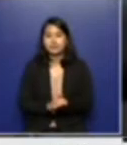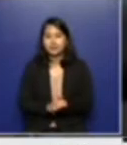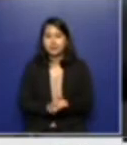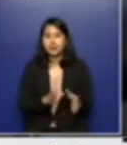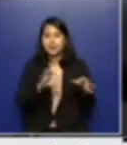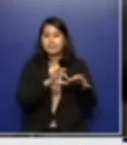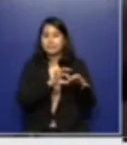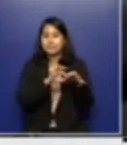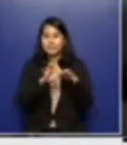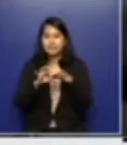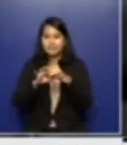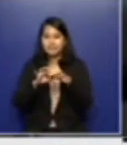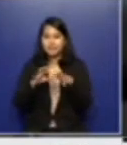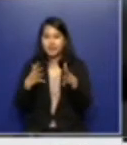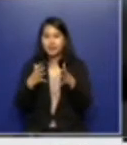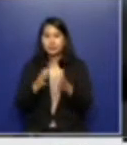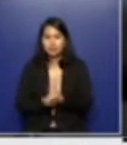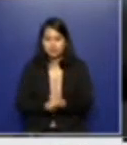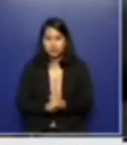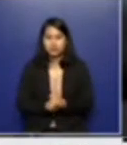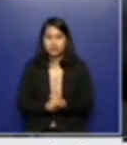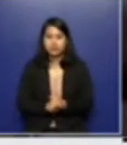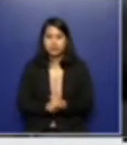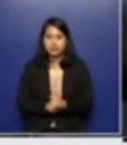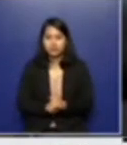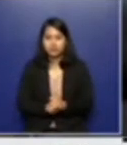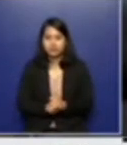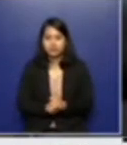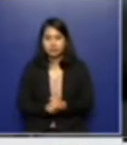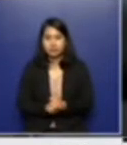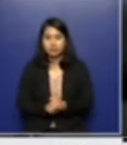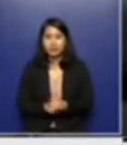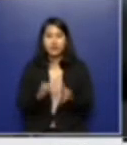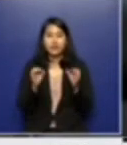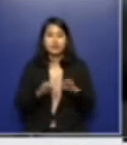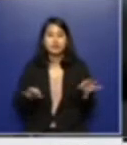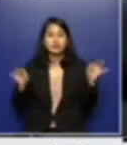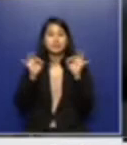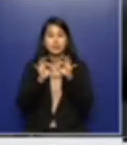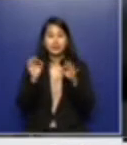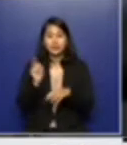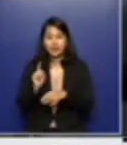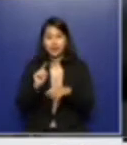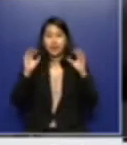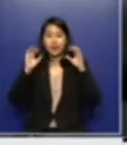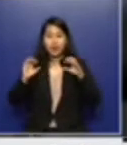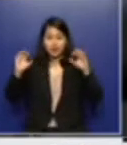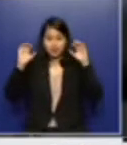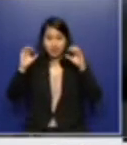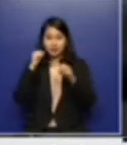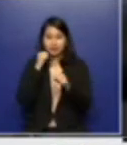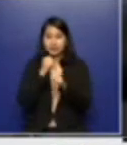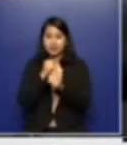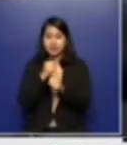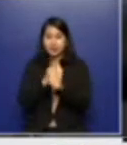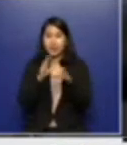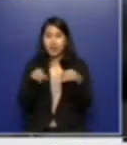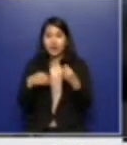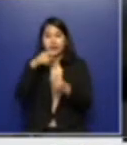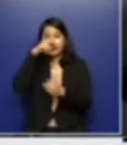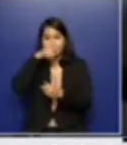การณ์ของประเทศในปัจจุบันและอนาคตและที่สำคัญค่ะรัฐบาลกำลังทำให้ประเทศไท